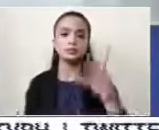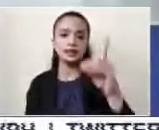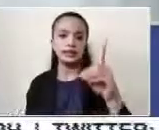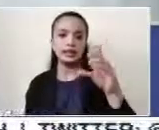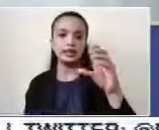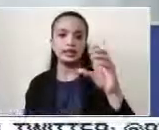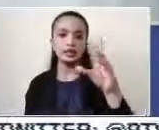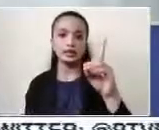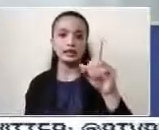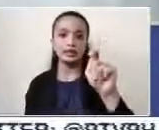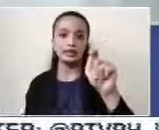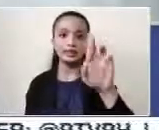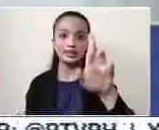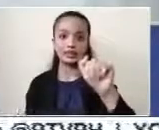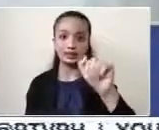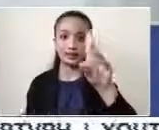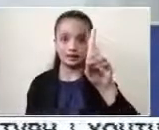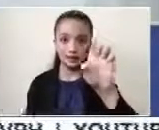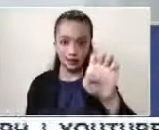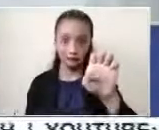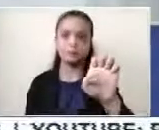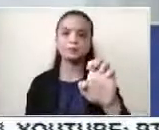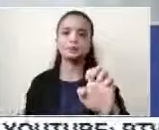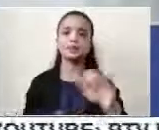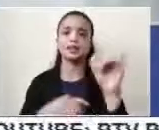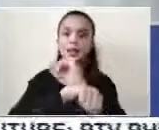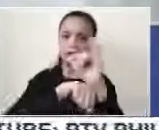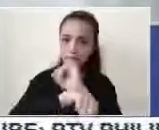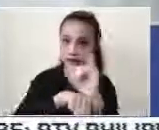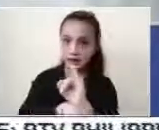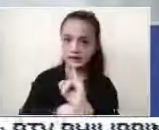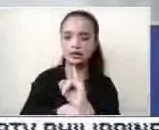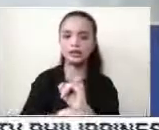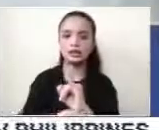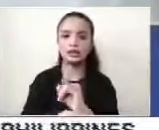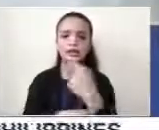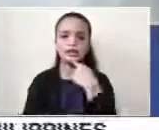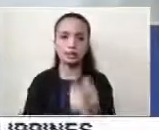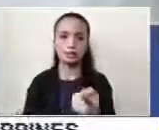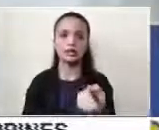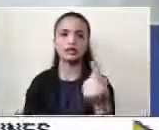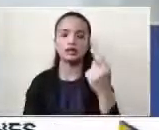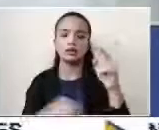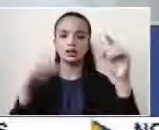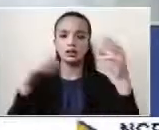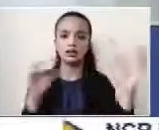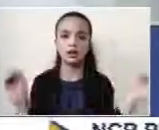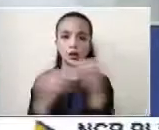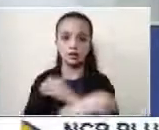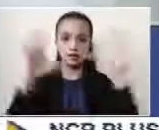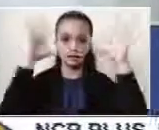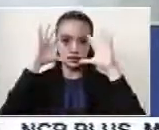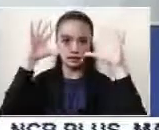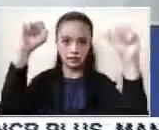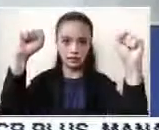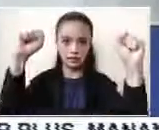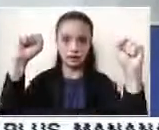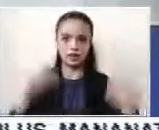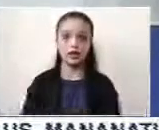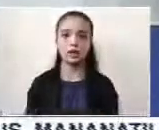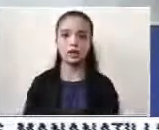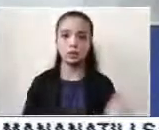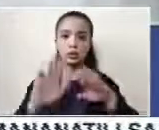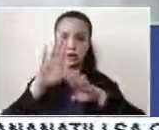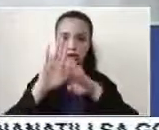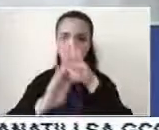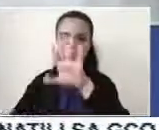20% capacity ang mga gym habang hinihintay ang inspection matapos mag-apply sa safety seal certification.